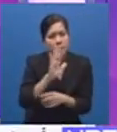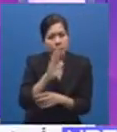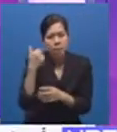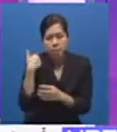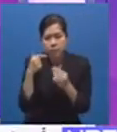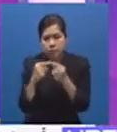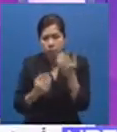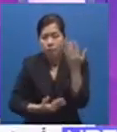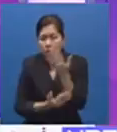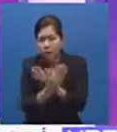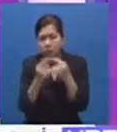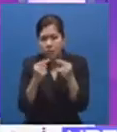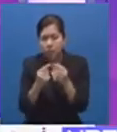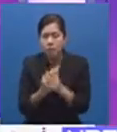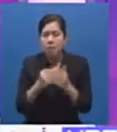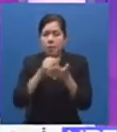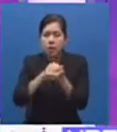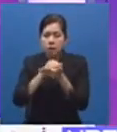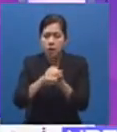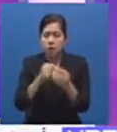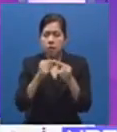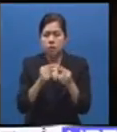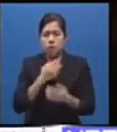ข้าถึงระบบสุขภาพของประชาชนมากขึ้น